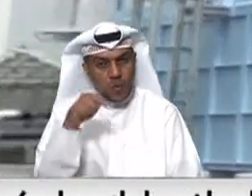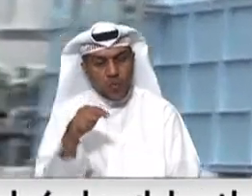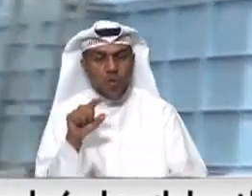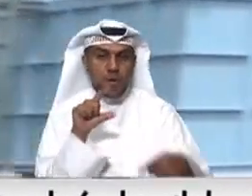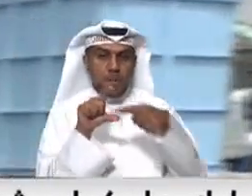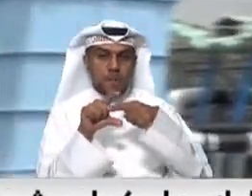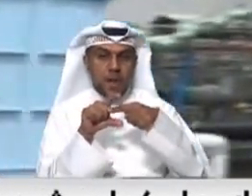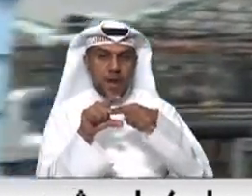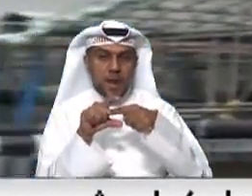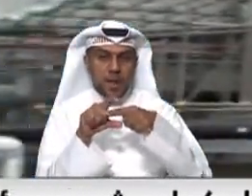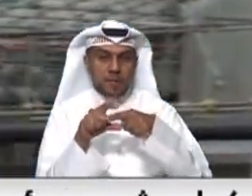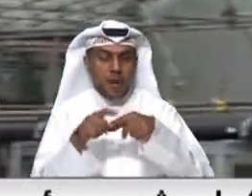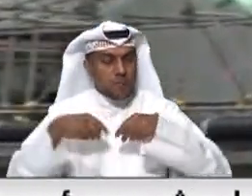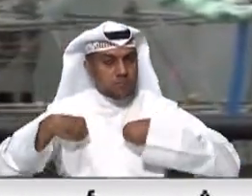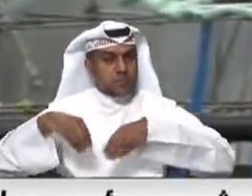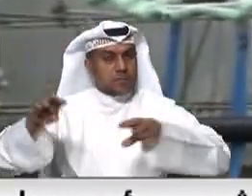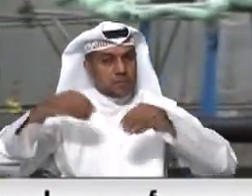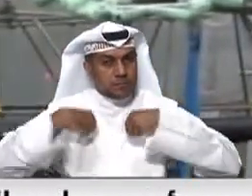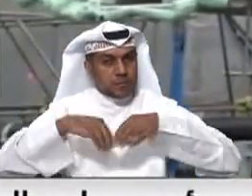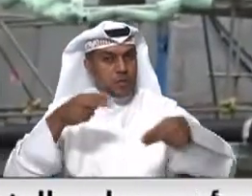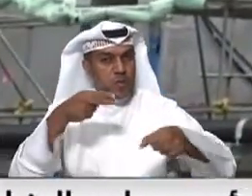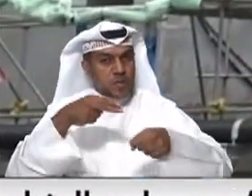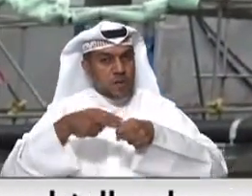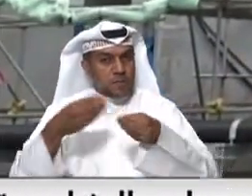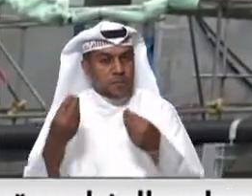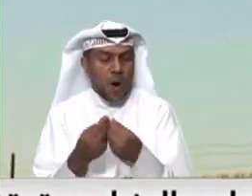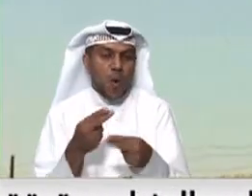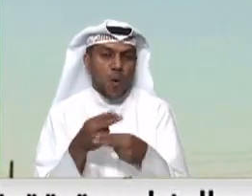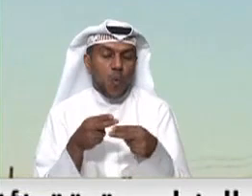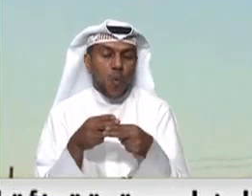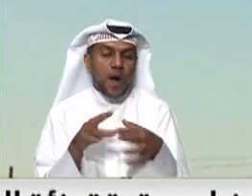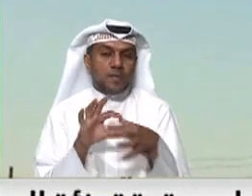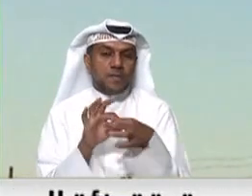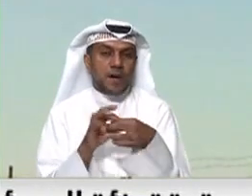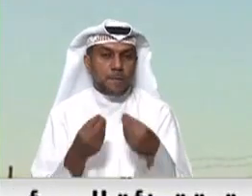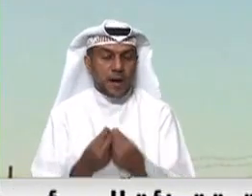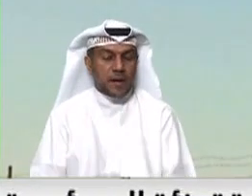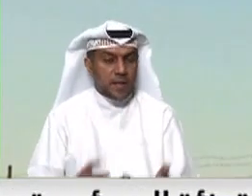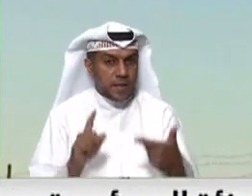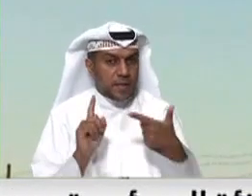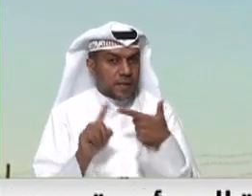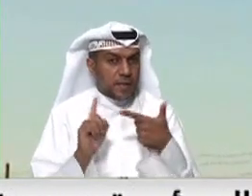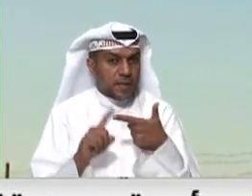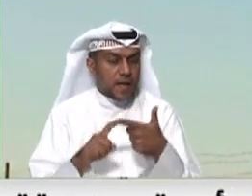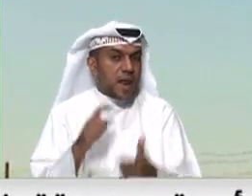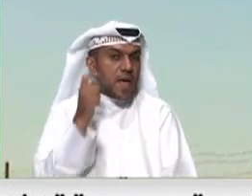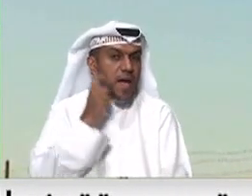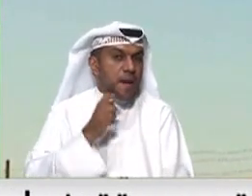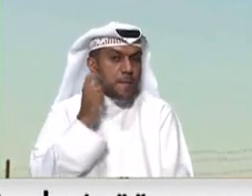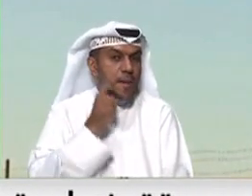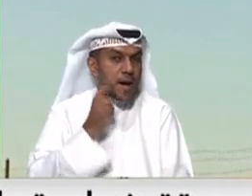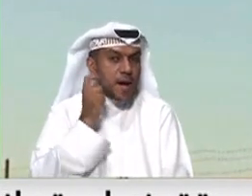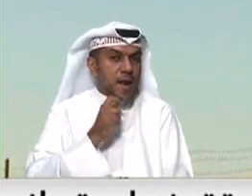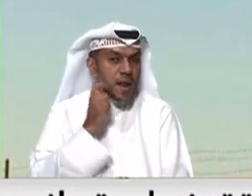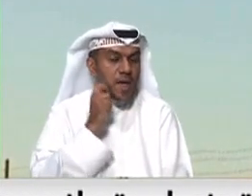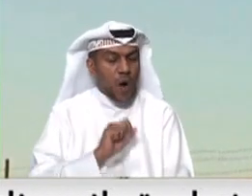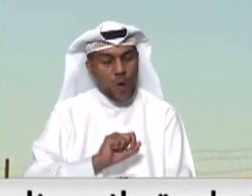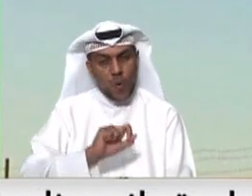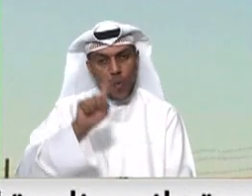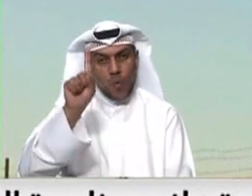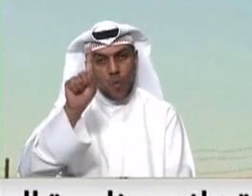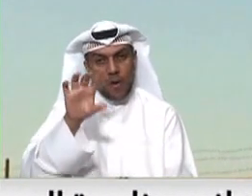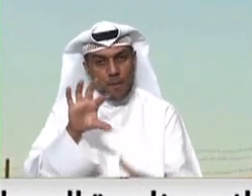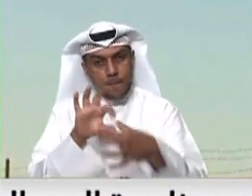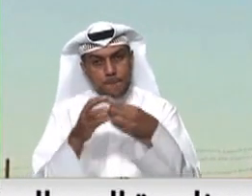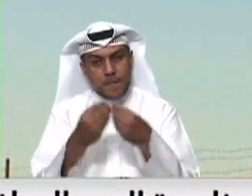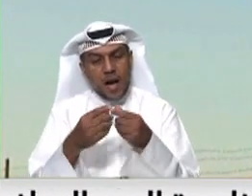من إجمالي واردات اليابان من النفط الخام. وجاءت الإمارات العربية المتحدة لتكون المورد الأول للنفط